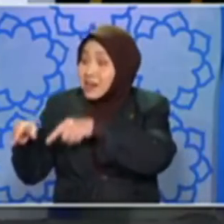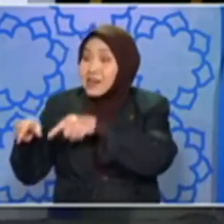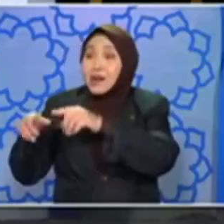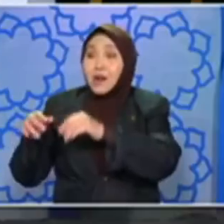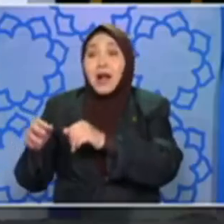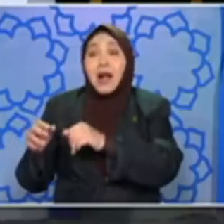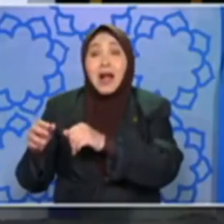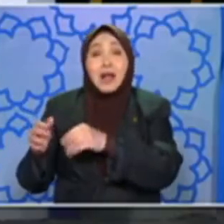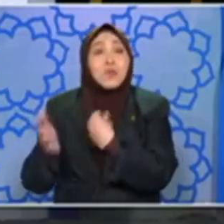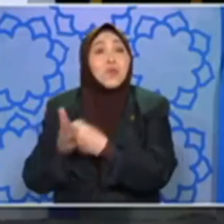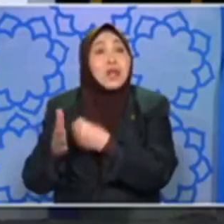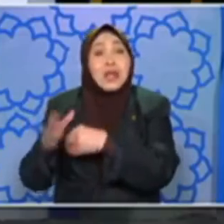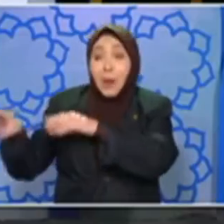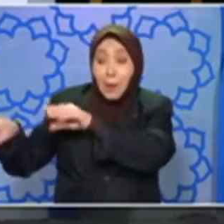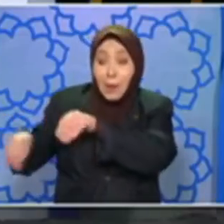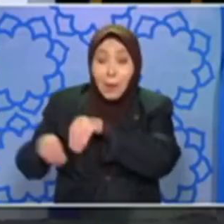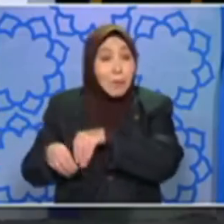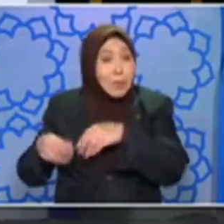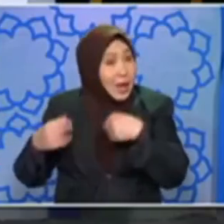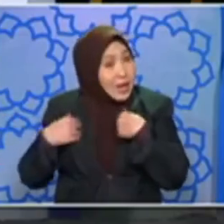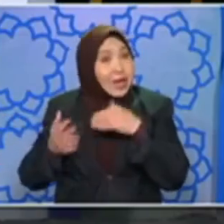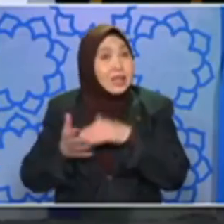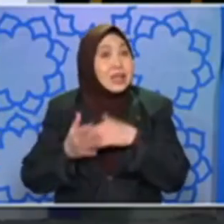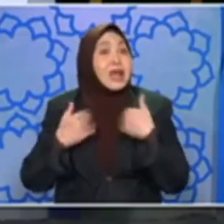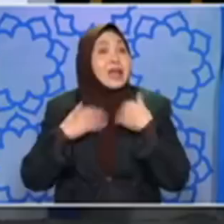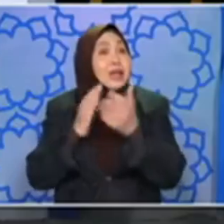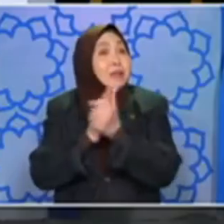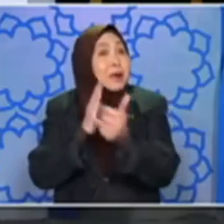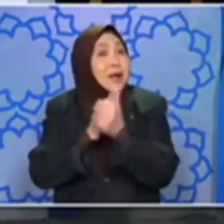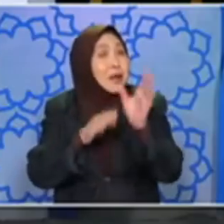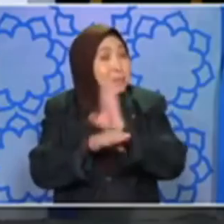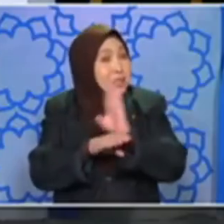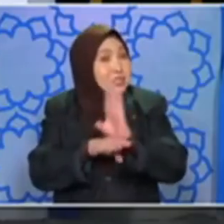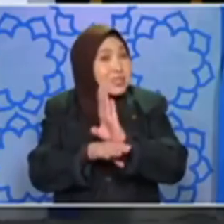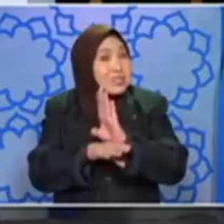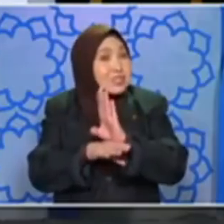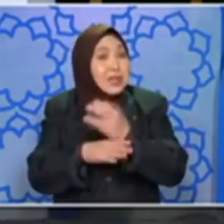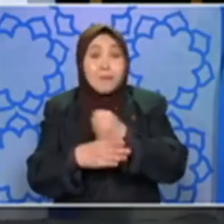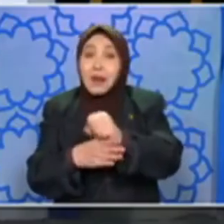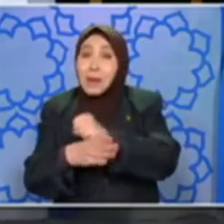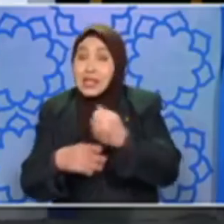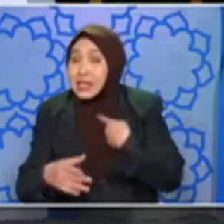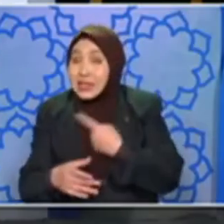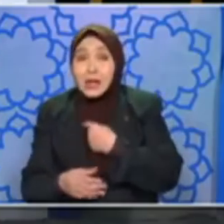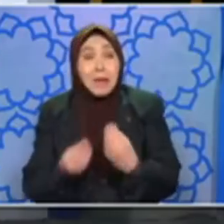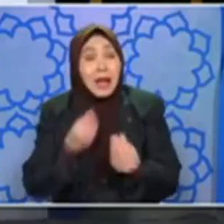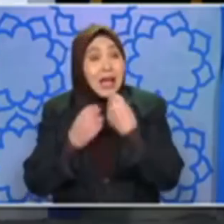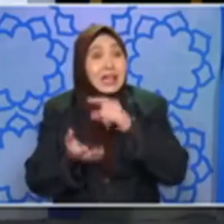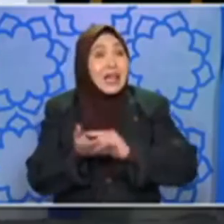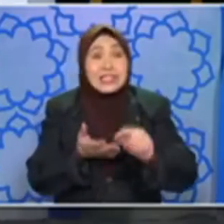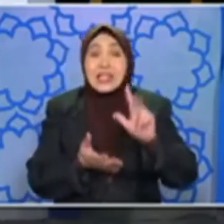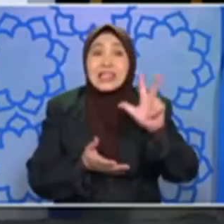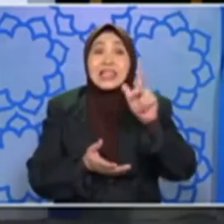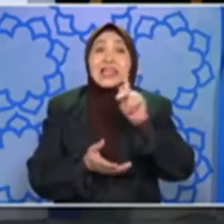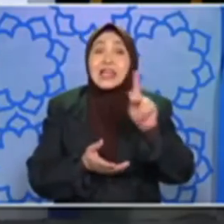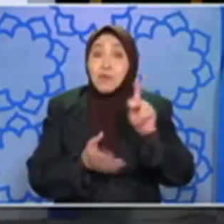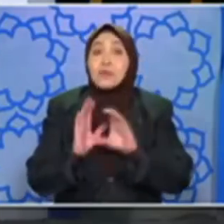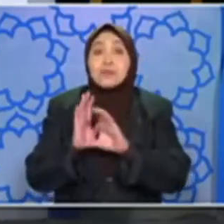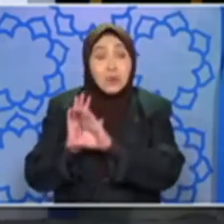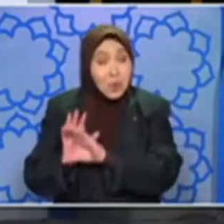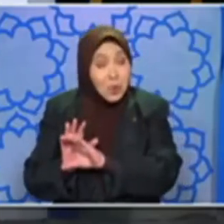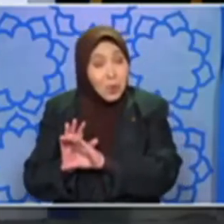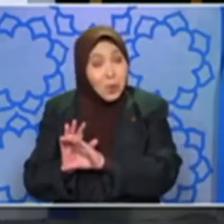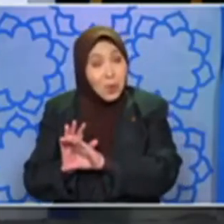bulan masuk balik. Dia ada kemahiran bisnes dan juga pelaburan. Kalau kita makan gaji 3000 contohnya,